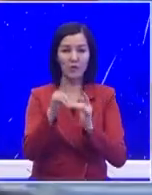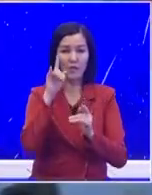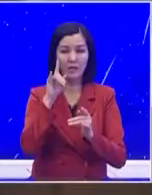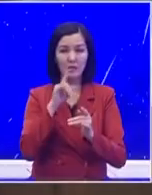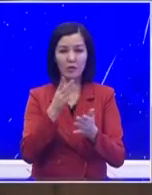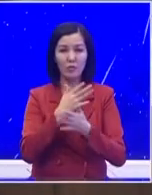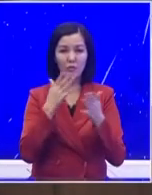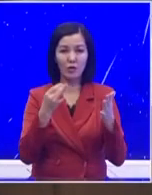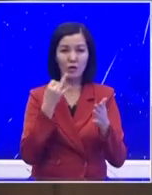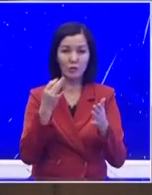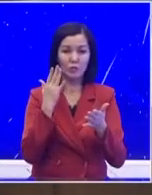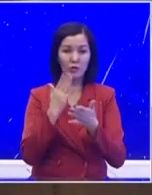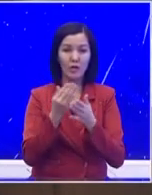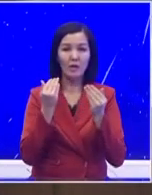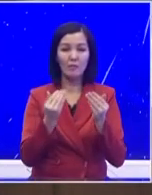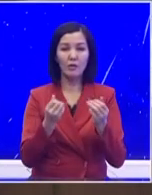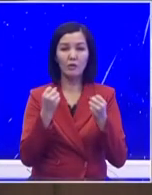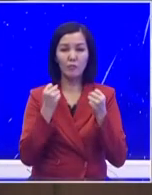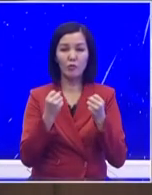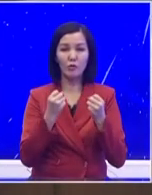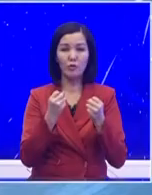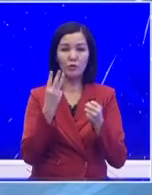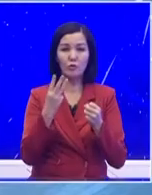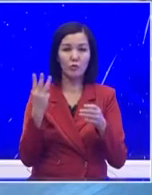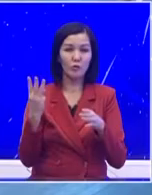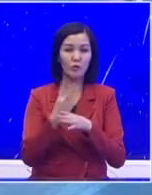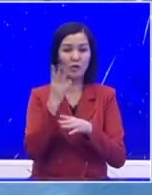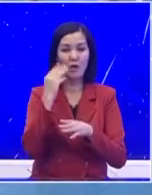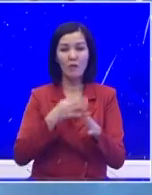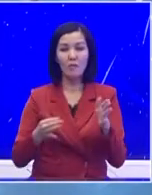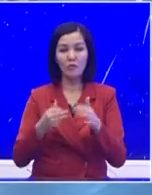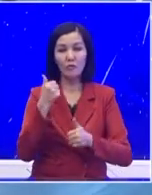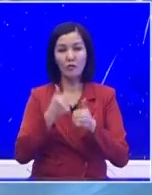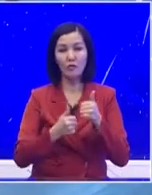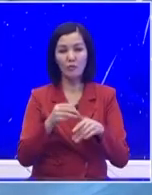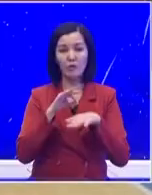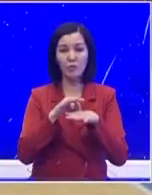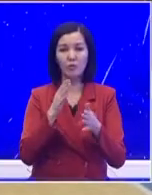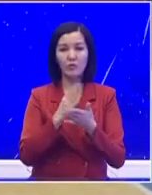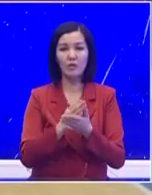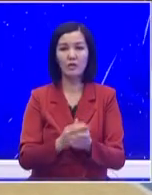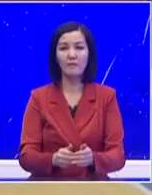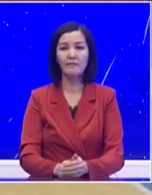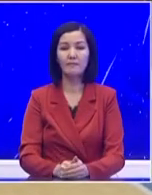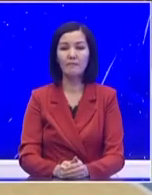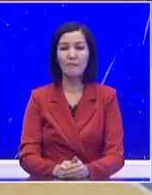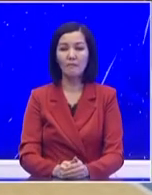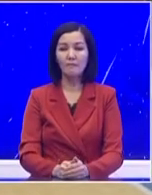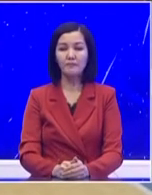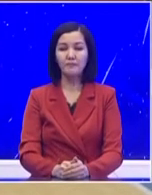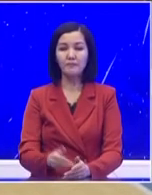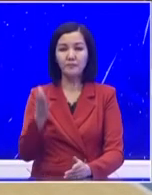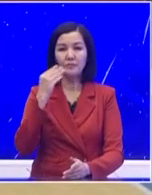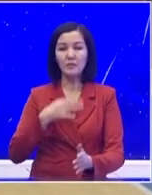үлкен қызығушылыққа ие. Биыл бұл спорт түрінен 3-ші рет Алматы облысының чемпионаты ұйымдастырылды. Своя определенная культура.